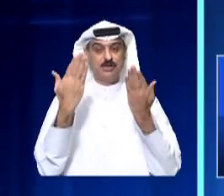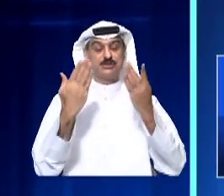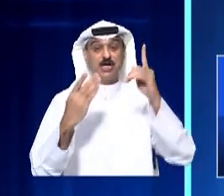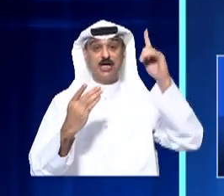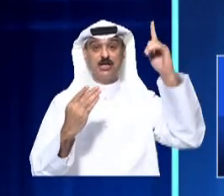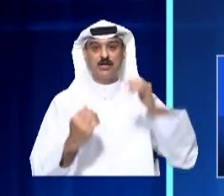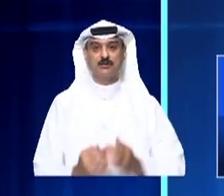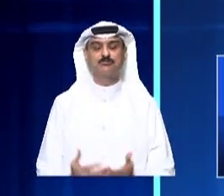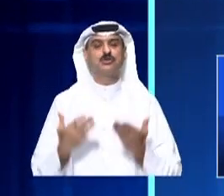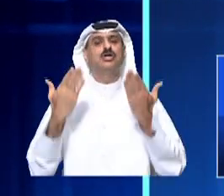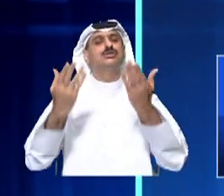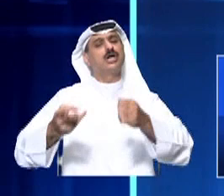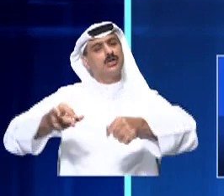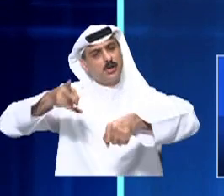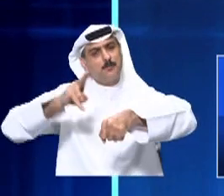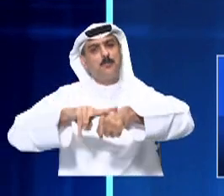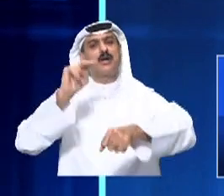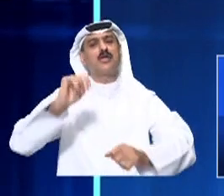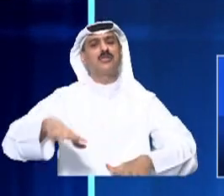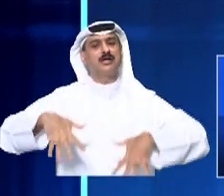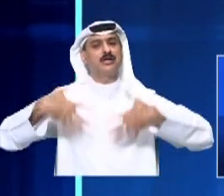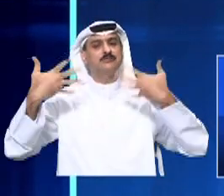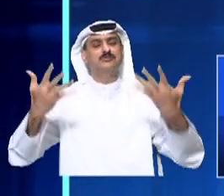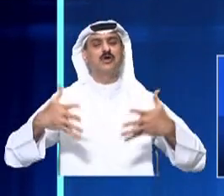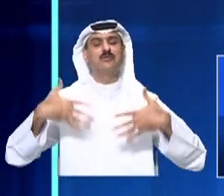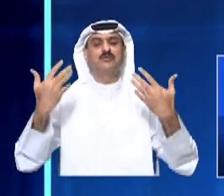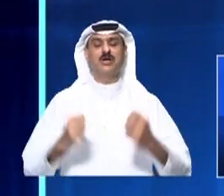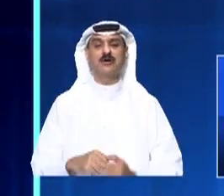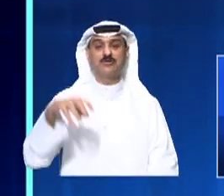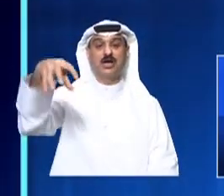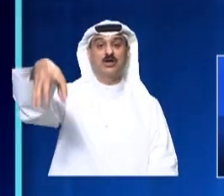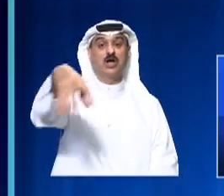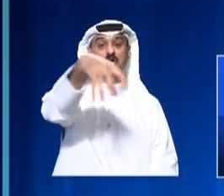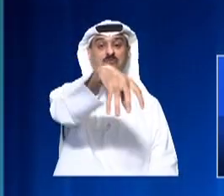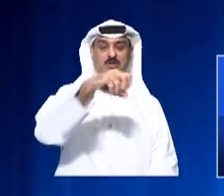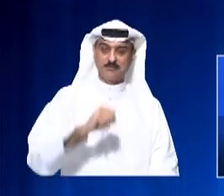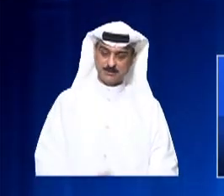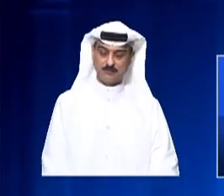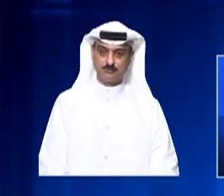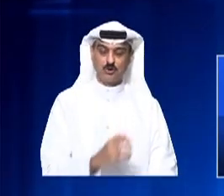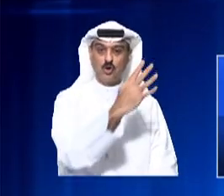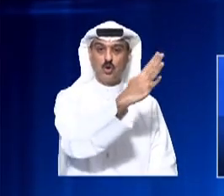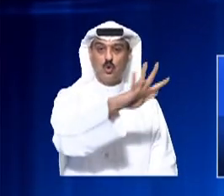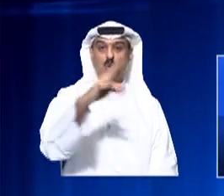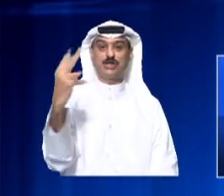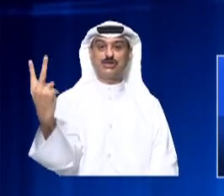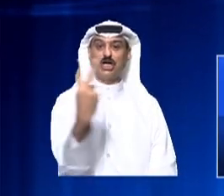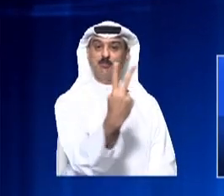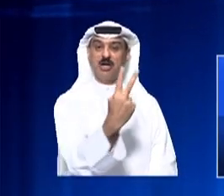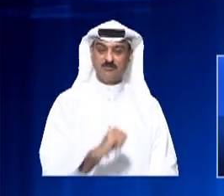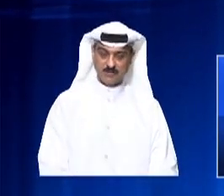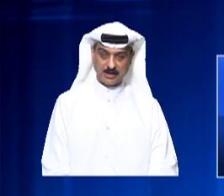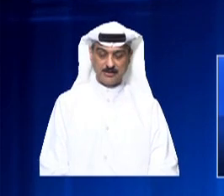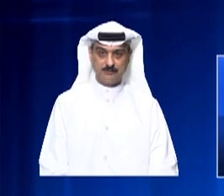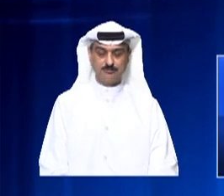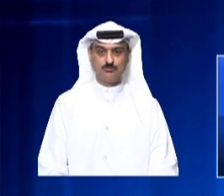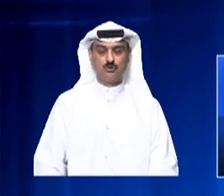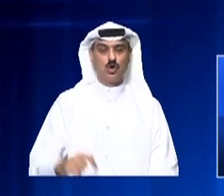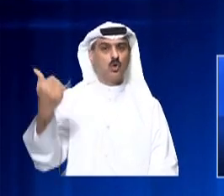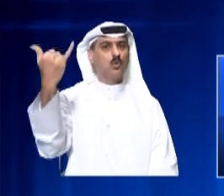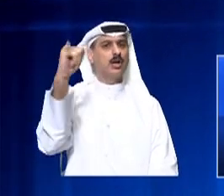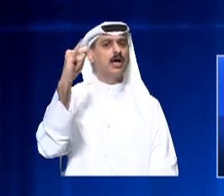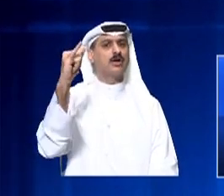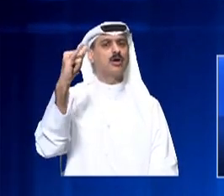وجل أن يعيد هذه المناسبة السعيدة على البلدين الشقيقين والشعبين الكريمين وعلى الأمتين